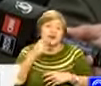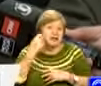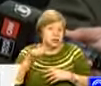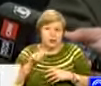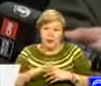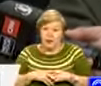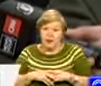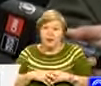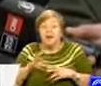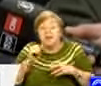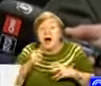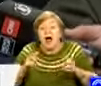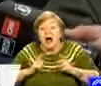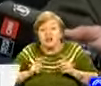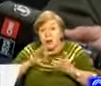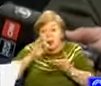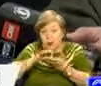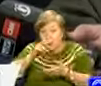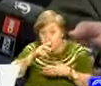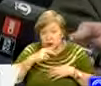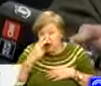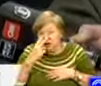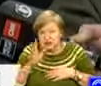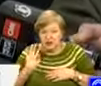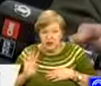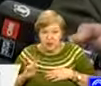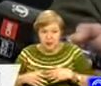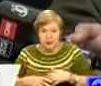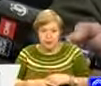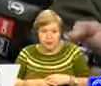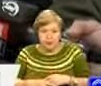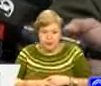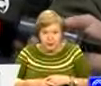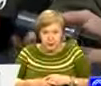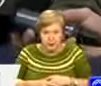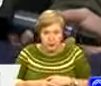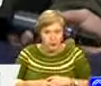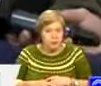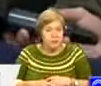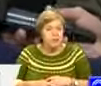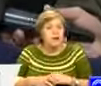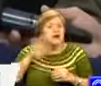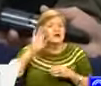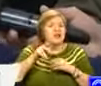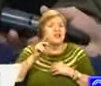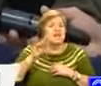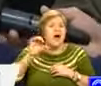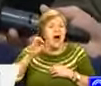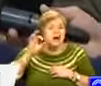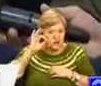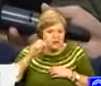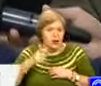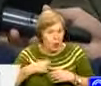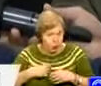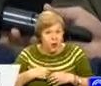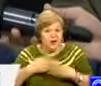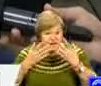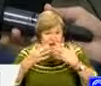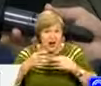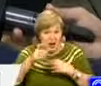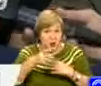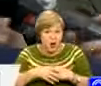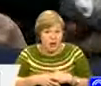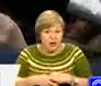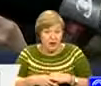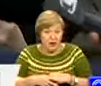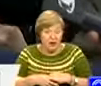propunerea în coaliție. La magazine, la asta și așa mai departe. O scădere a TVA-ului la zero ar putea fi luată în calcul în contextul în care